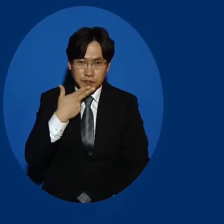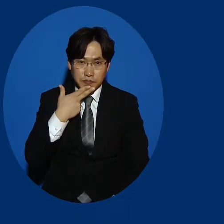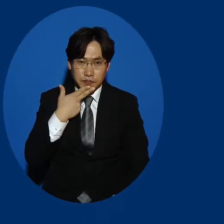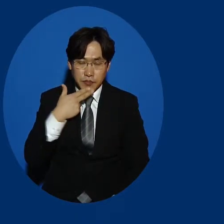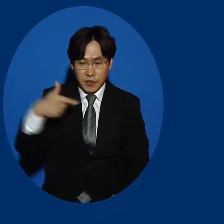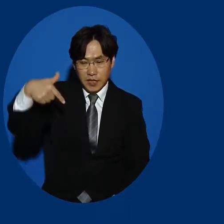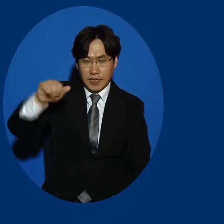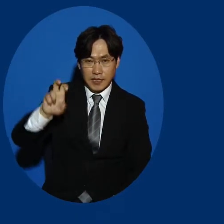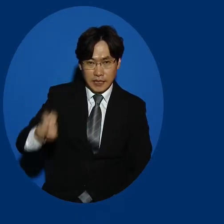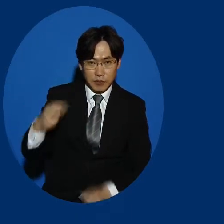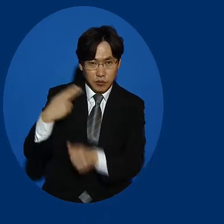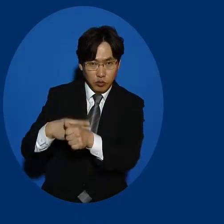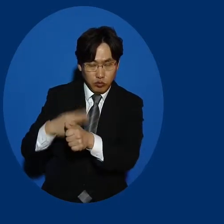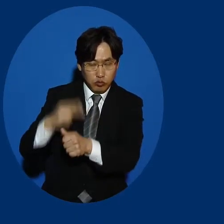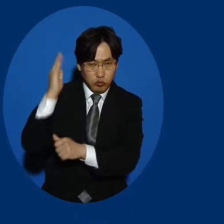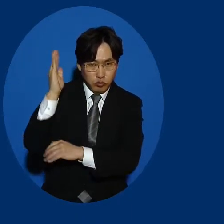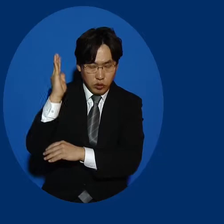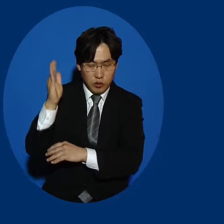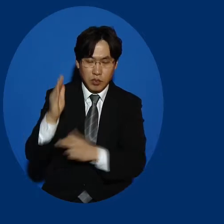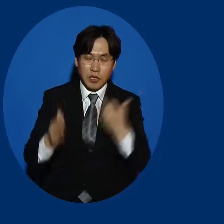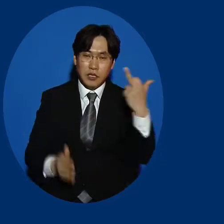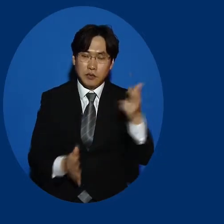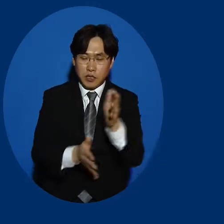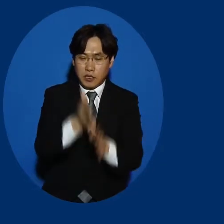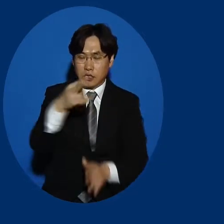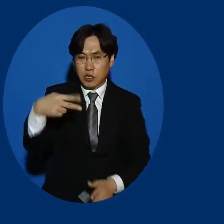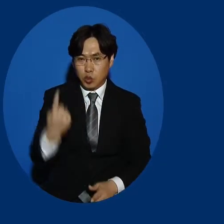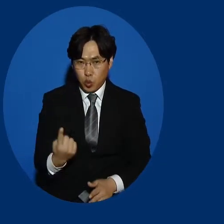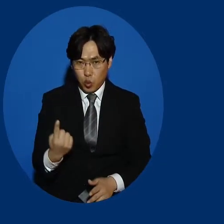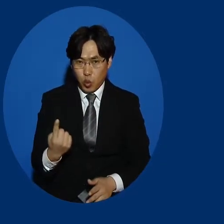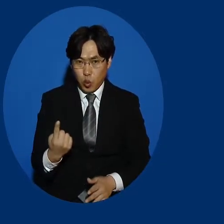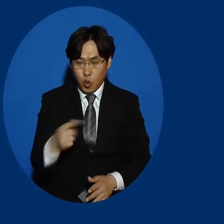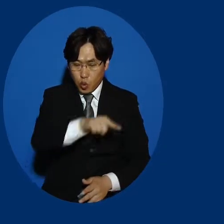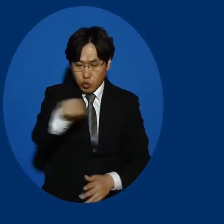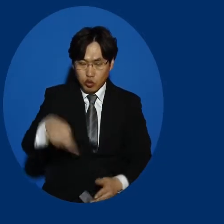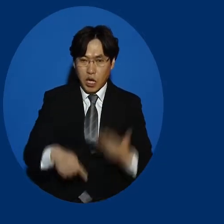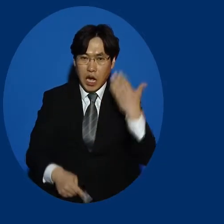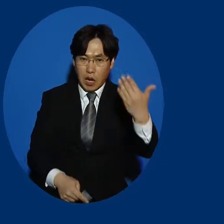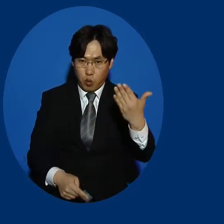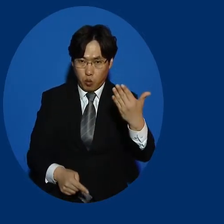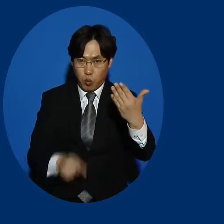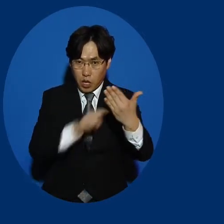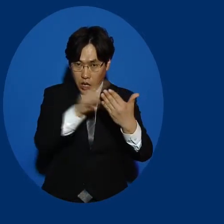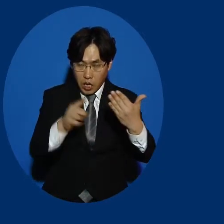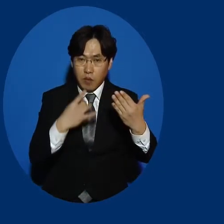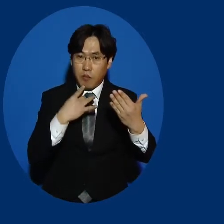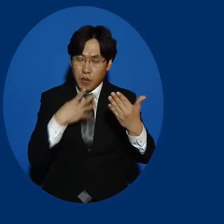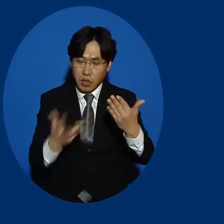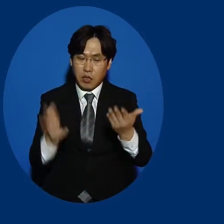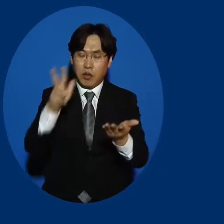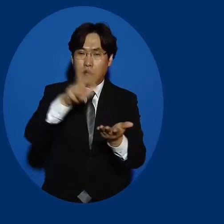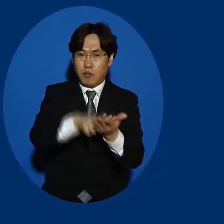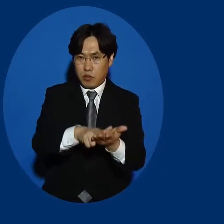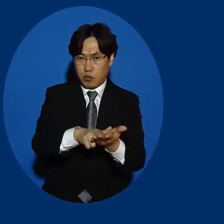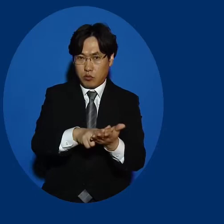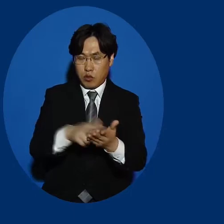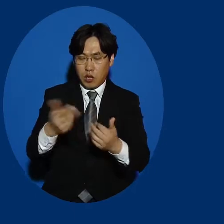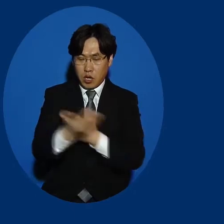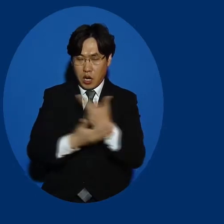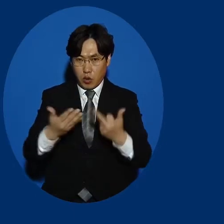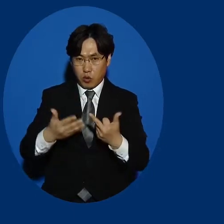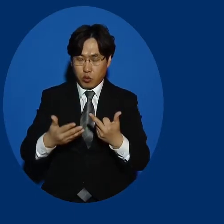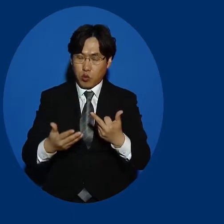자료에 의하면 17개 시도 중 9개 시도만 조례를 제정했고 강원도를